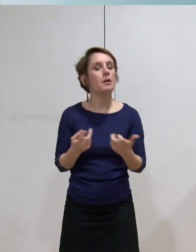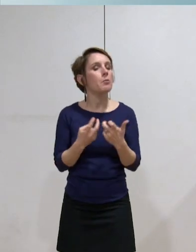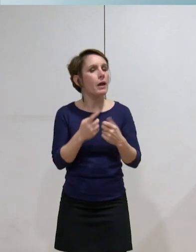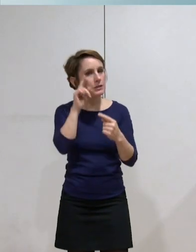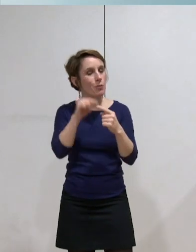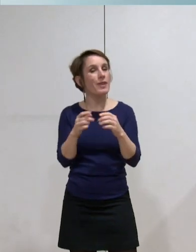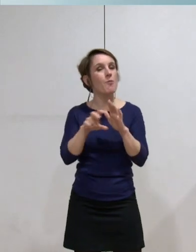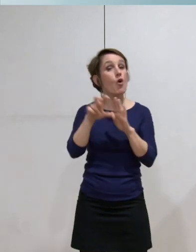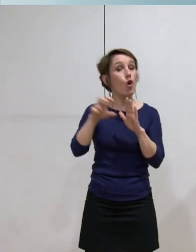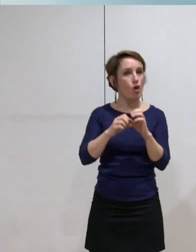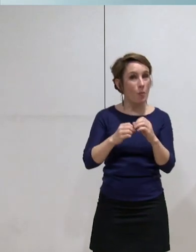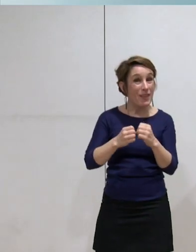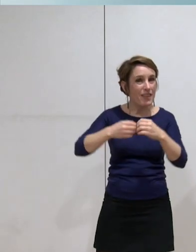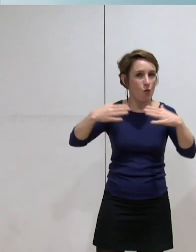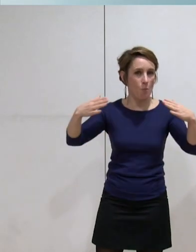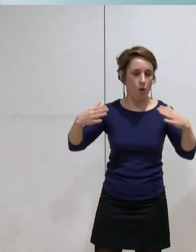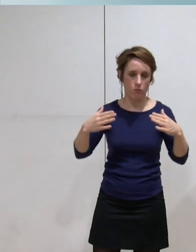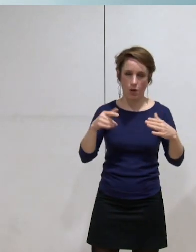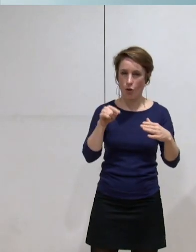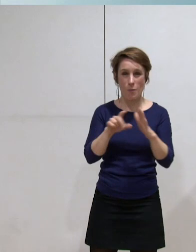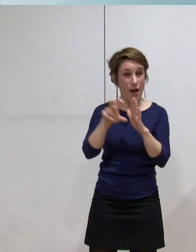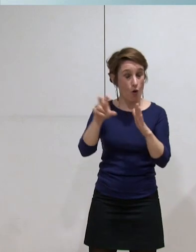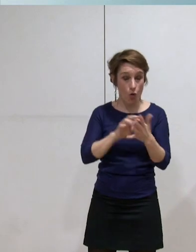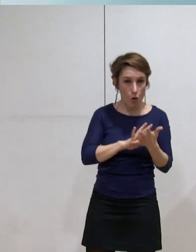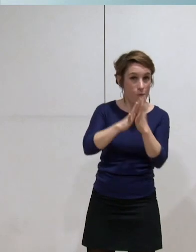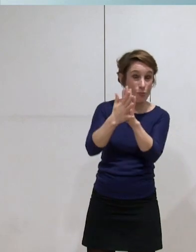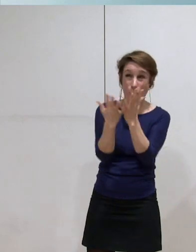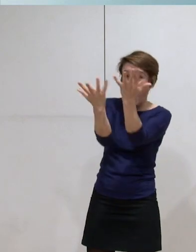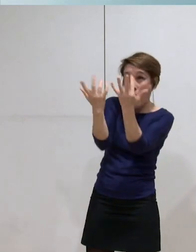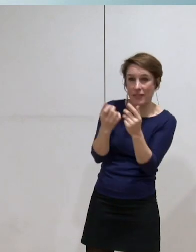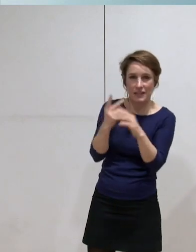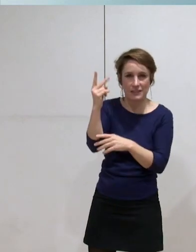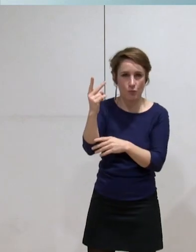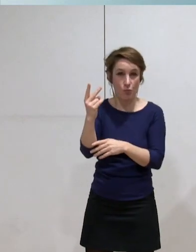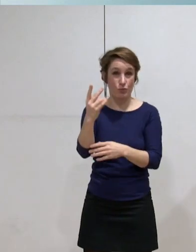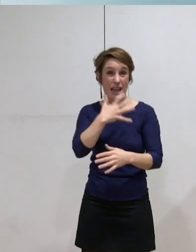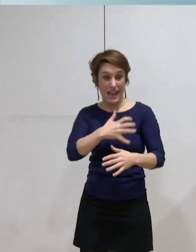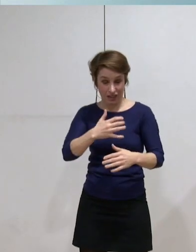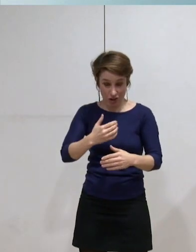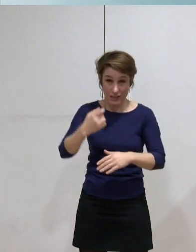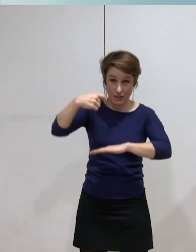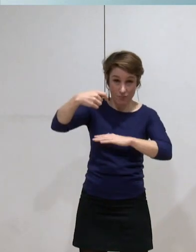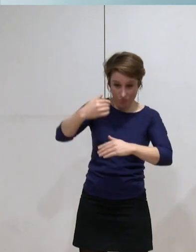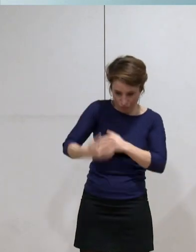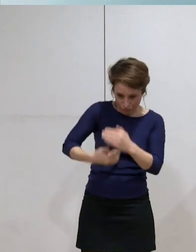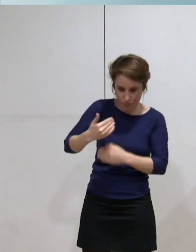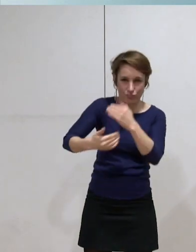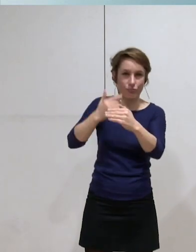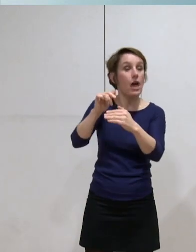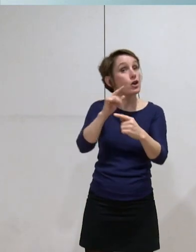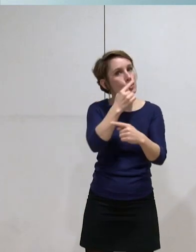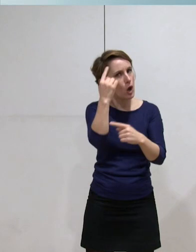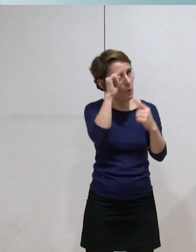rendre grenobble plus attractive générer de la richesse et pas simplement au niveau écologique on l'a